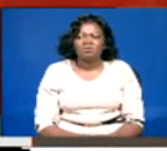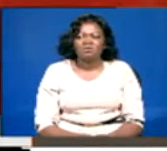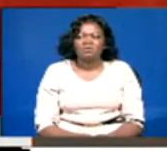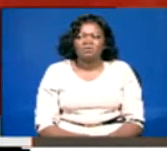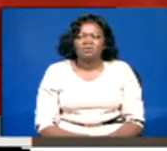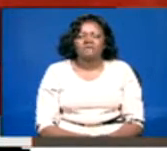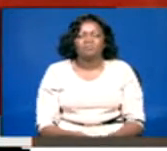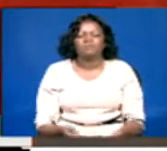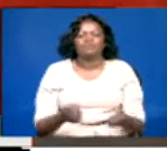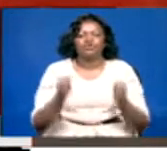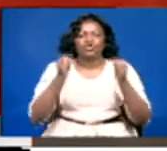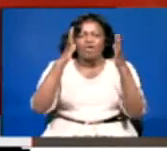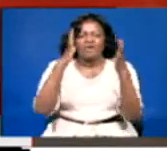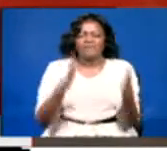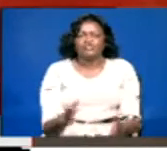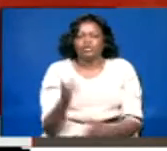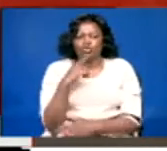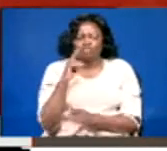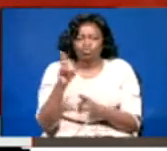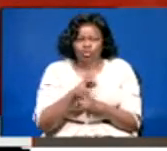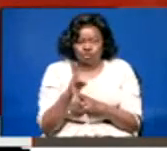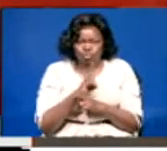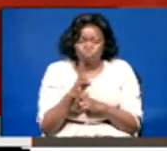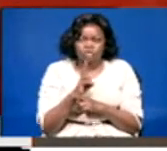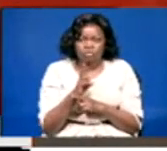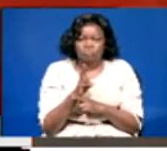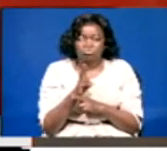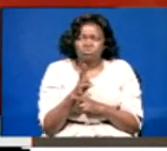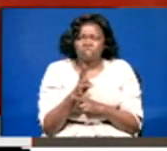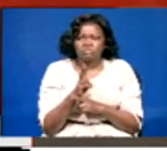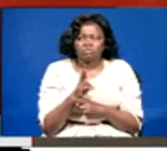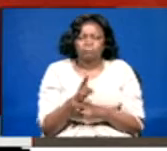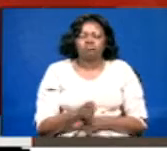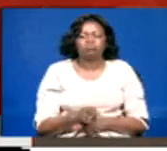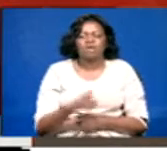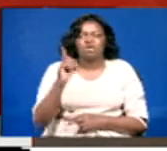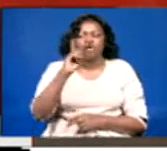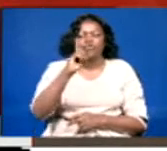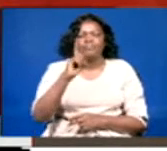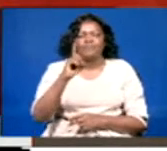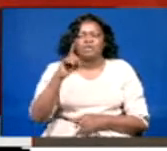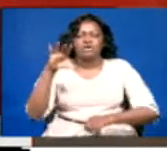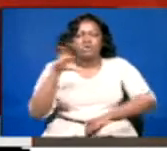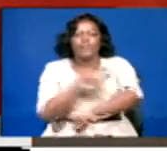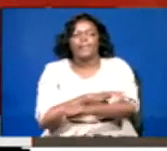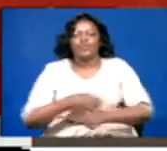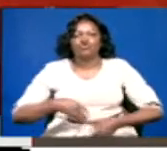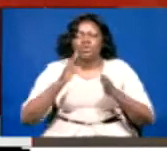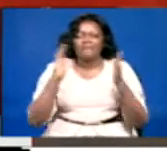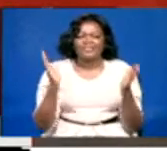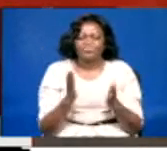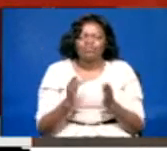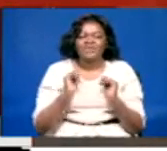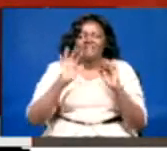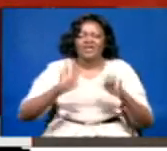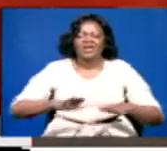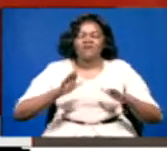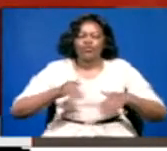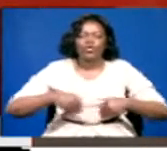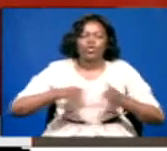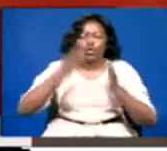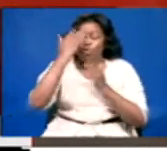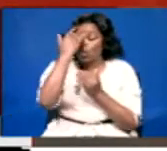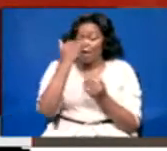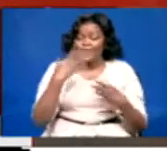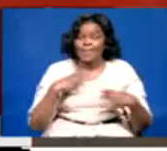Waendeshaji magari wanaotumia barabara kuu ya Nairobi Maai Mahiu-Bomet wamehimizwa kuwa waangalifu barabarani kwa sababu watu